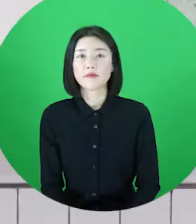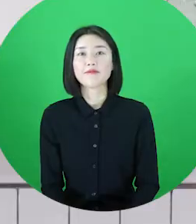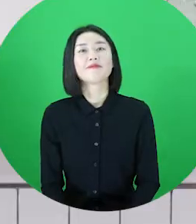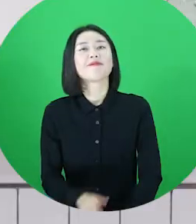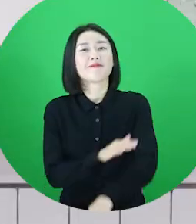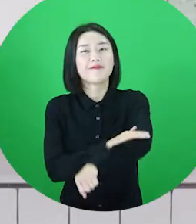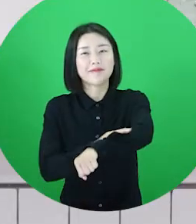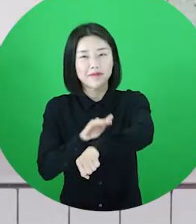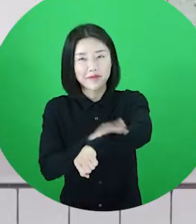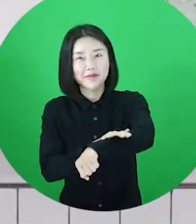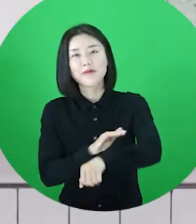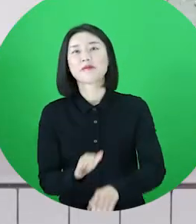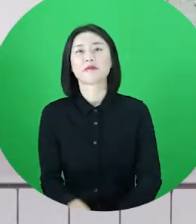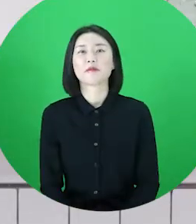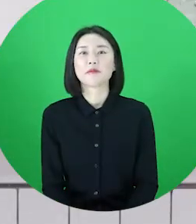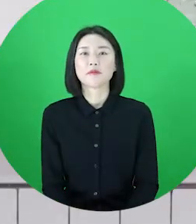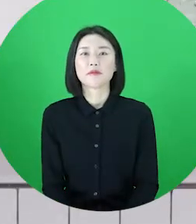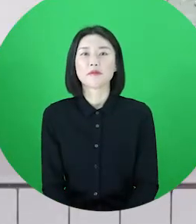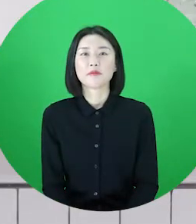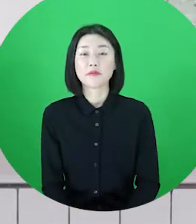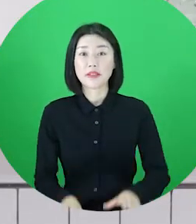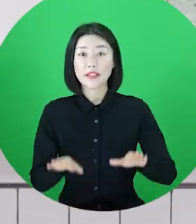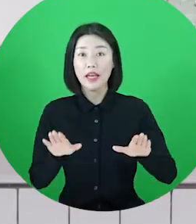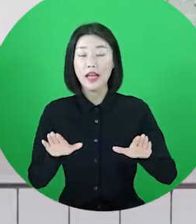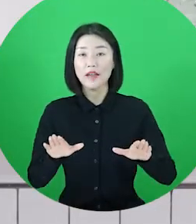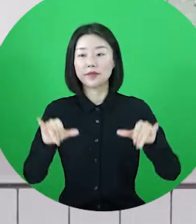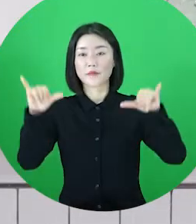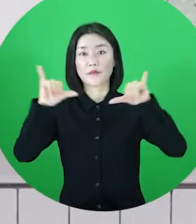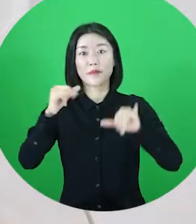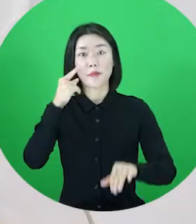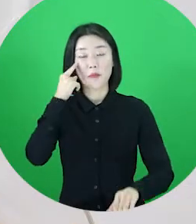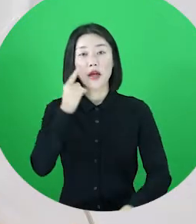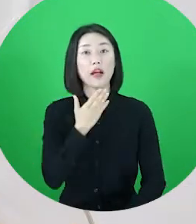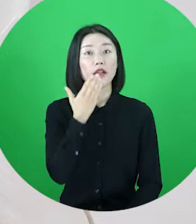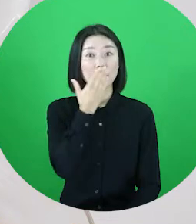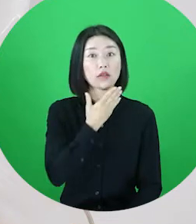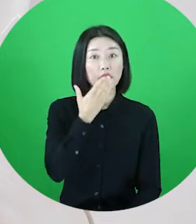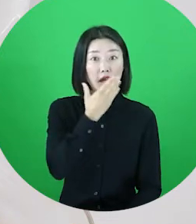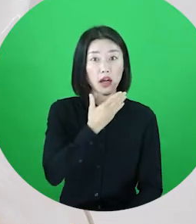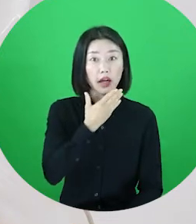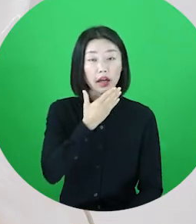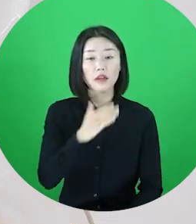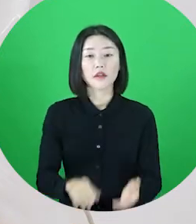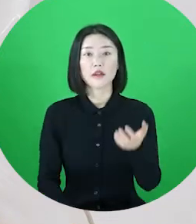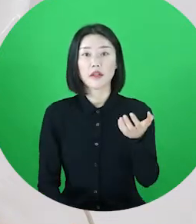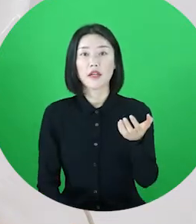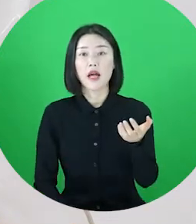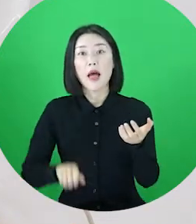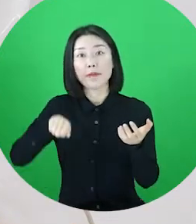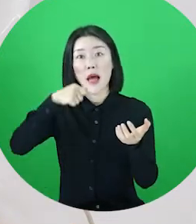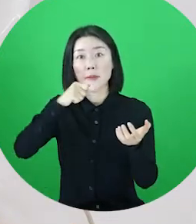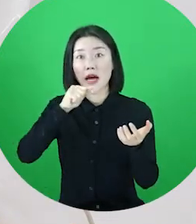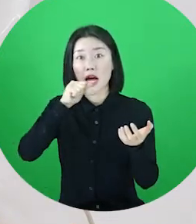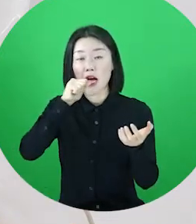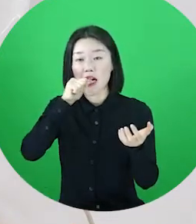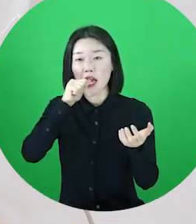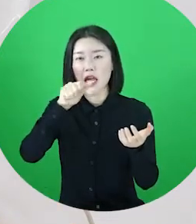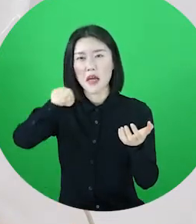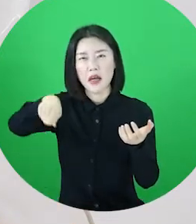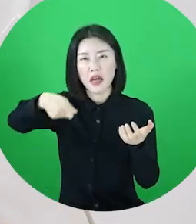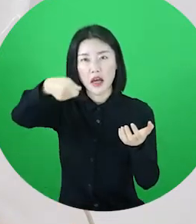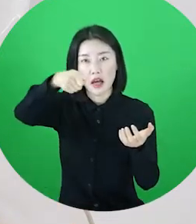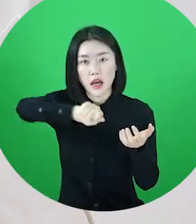네, 아주 잘했어요. 다음은 설탕을 밥숟가락으로 반 숟가락만